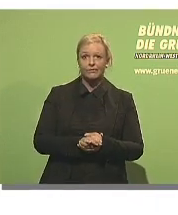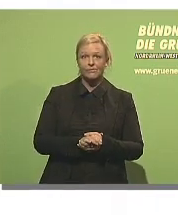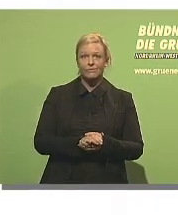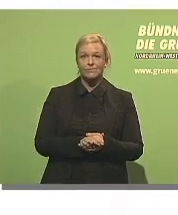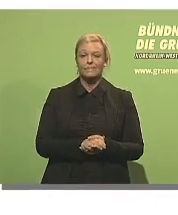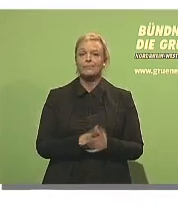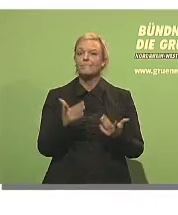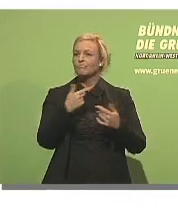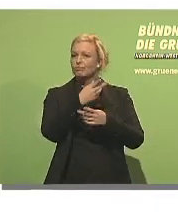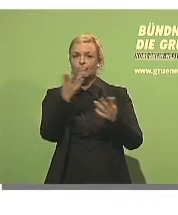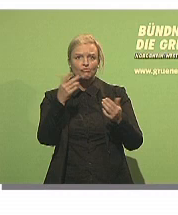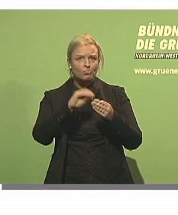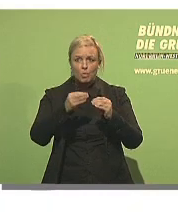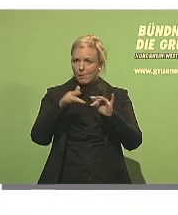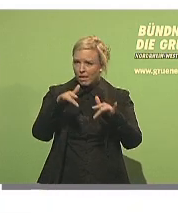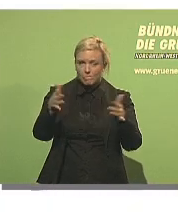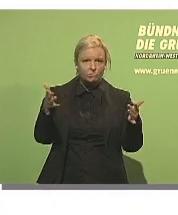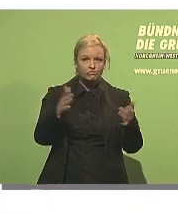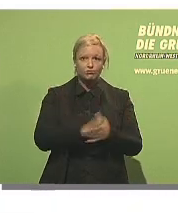Gibt es sonst noch Probleme